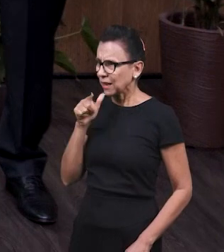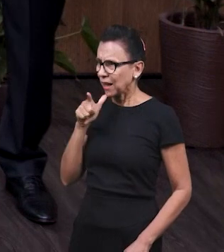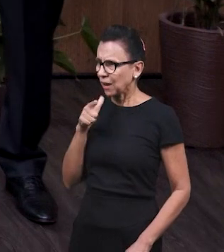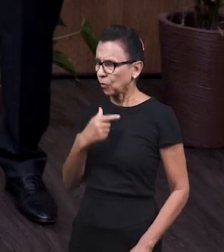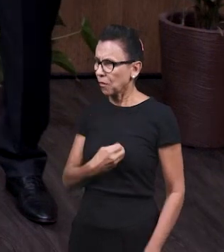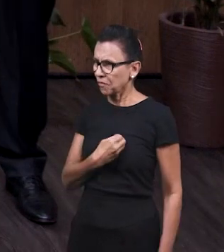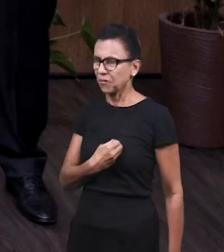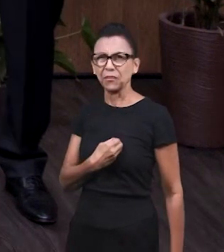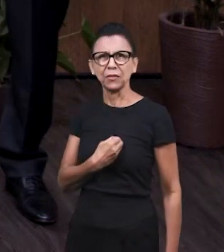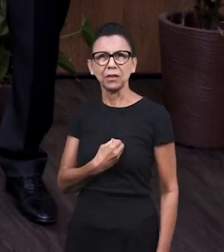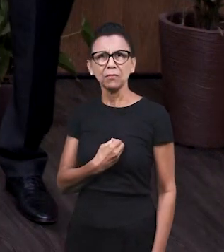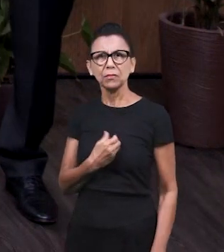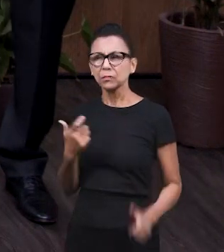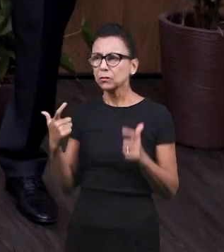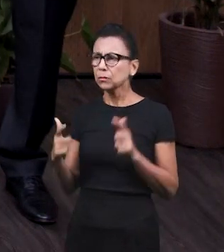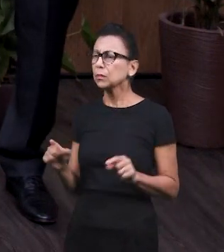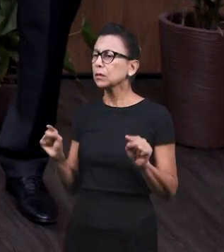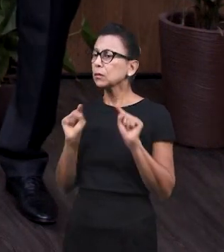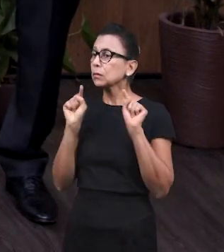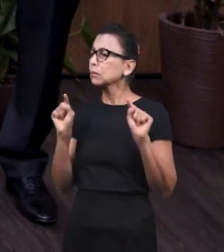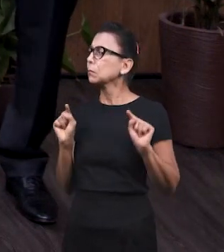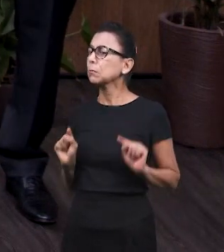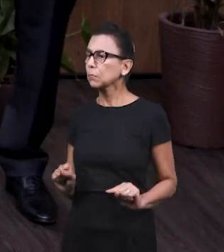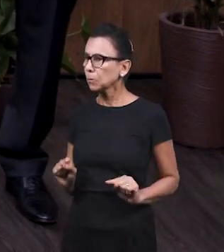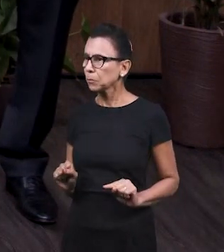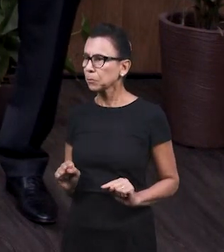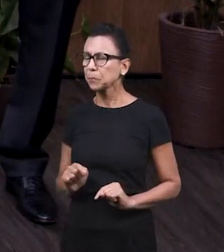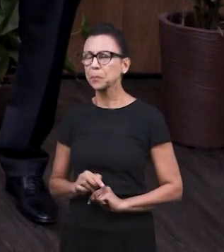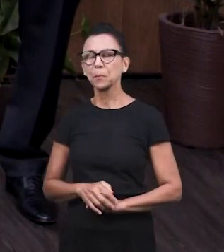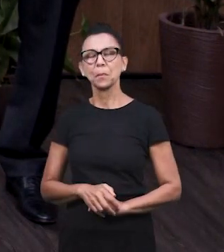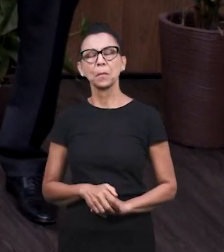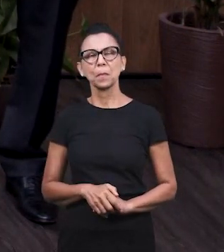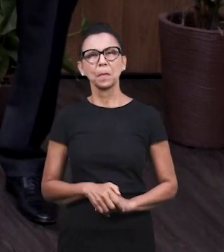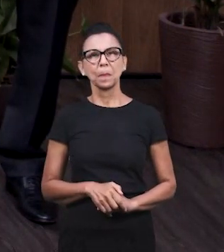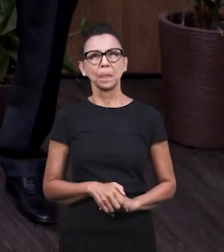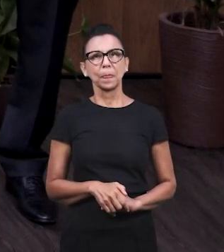Où existe cette eau vivante? Le Seigneur Jésus parlait